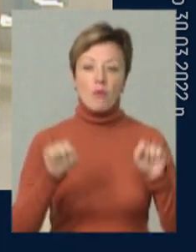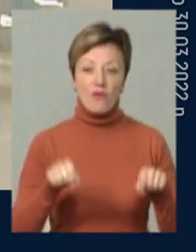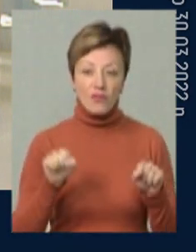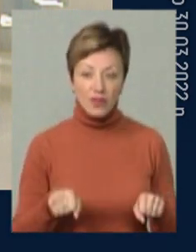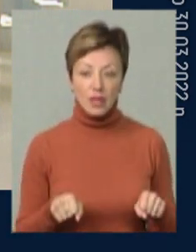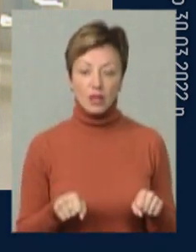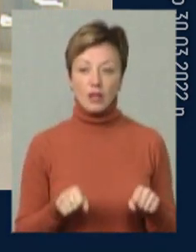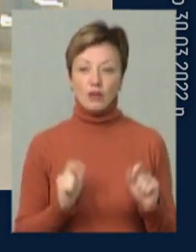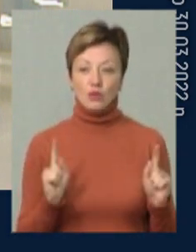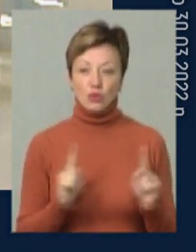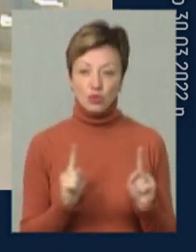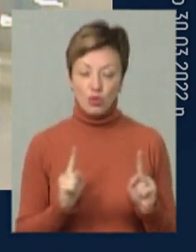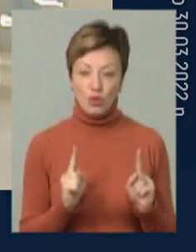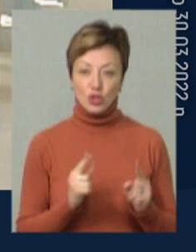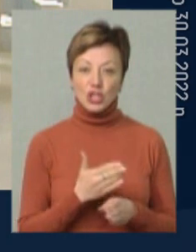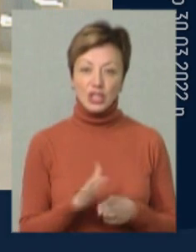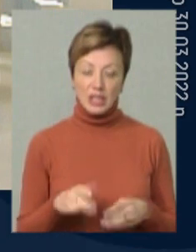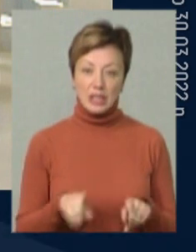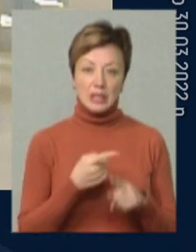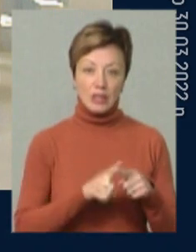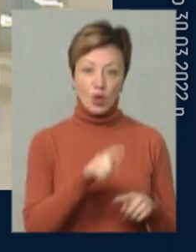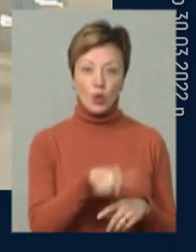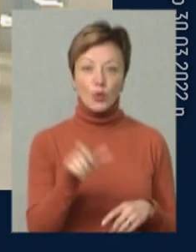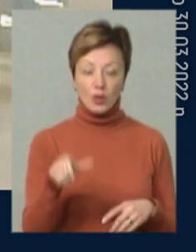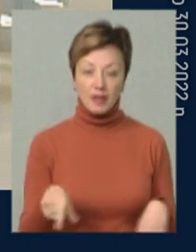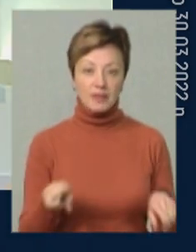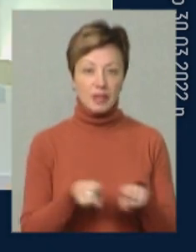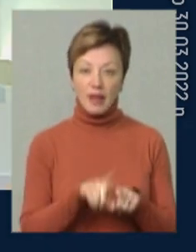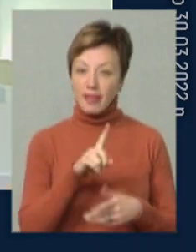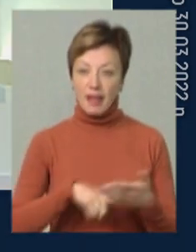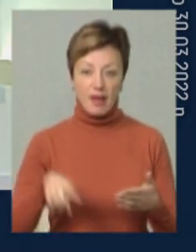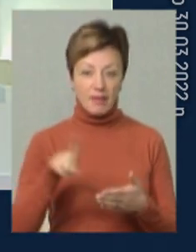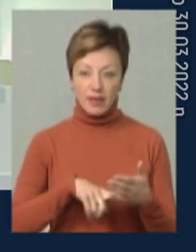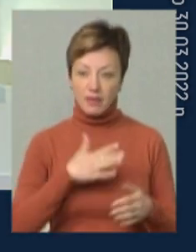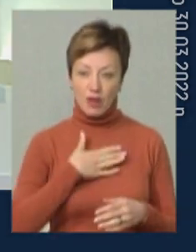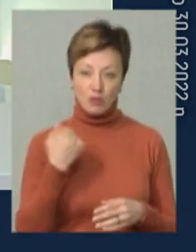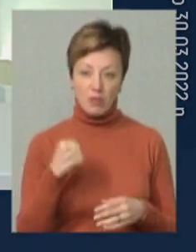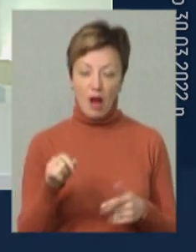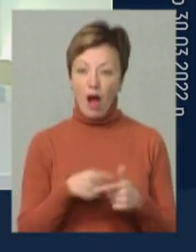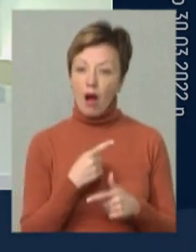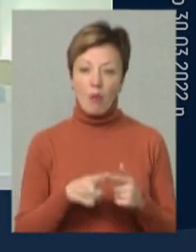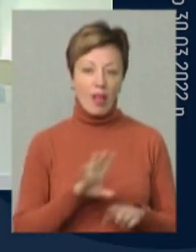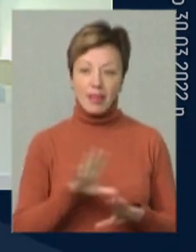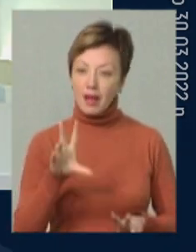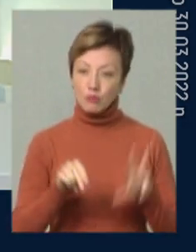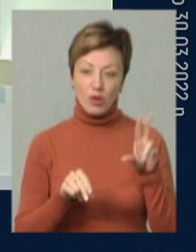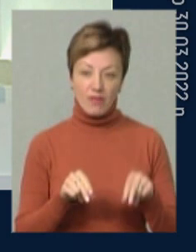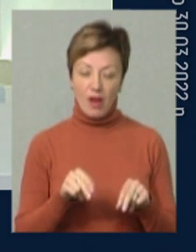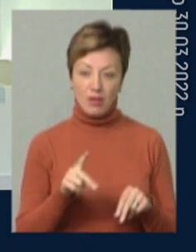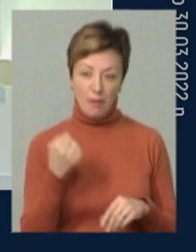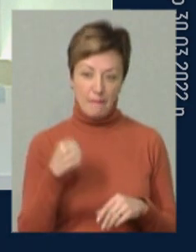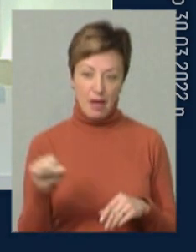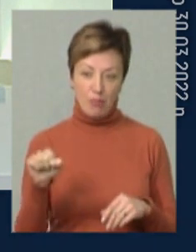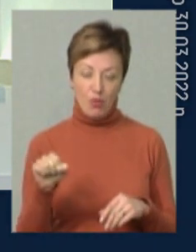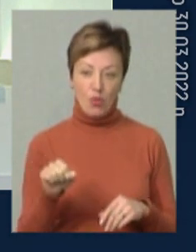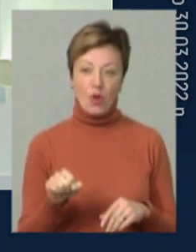ймовірно, що частина тих людей все ще не вірить в нашу перемогу, або ж не сподівається, можливо, навіть на неї, тому